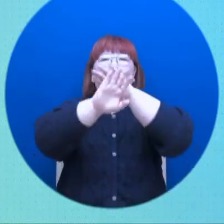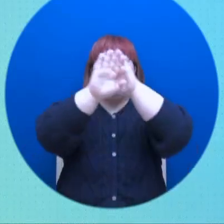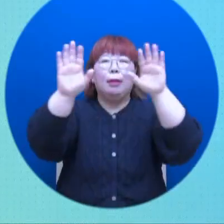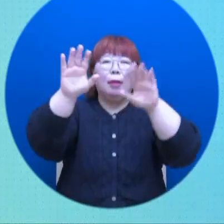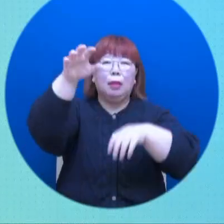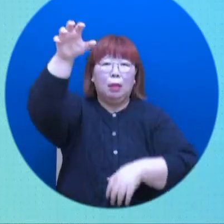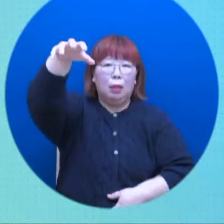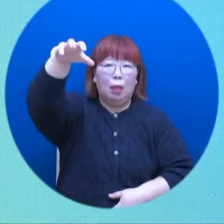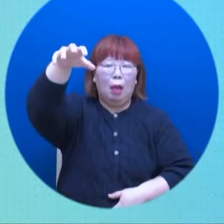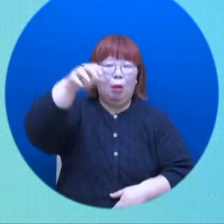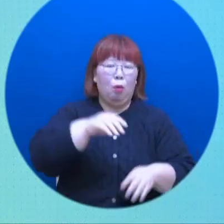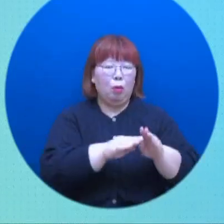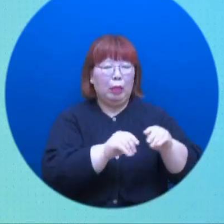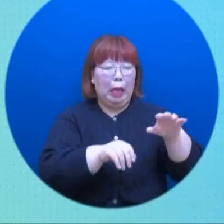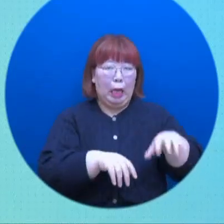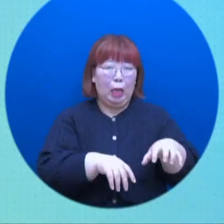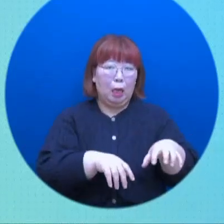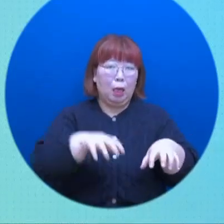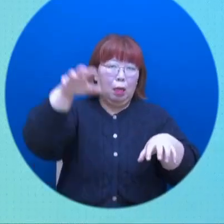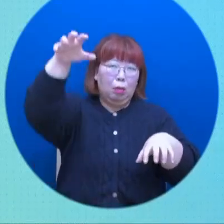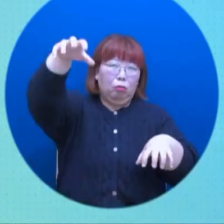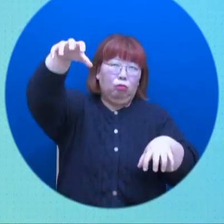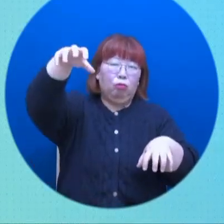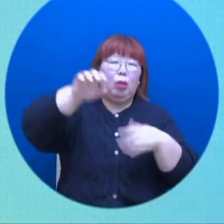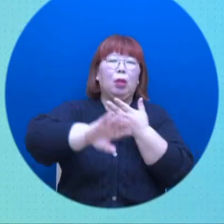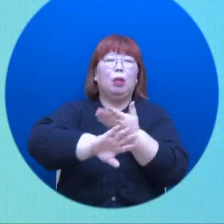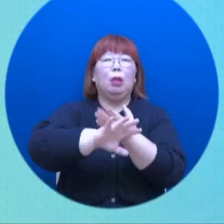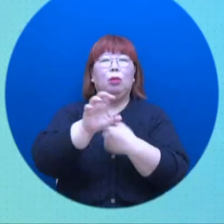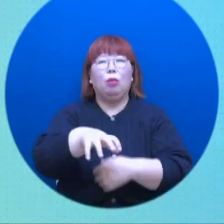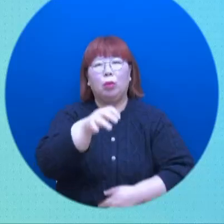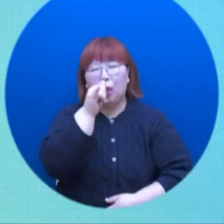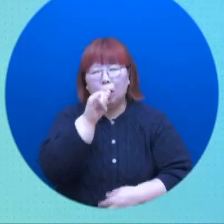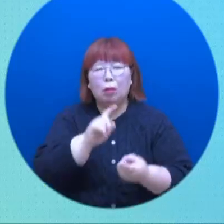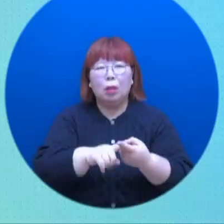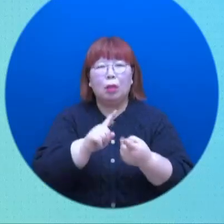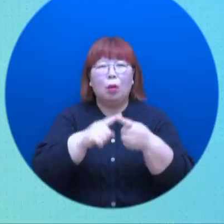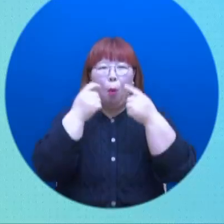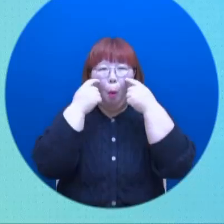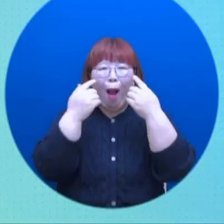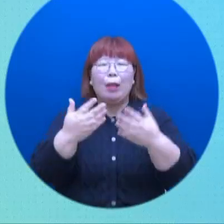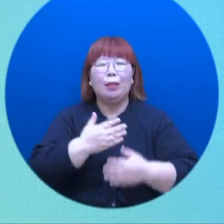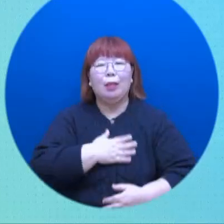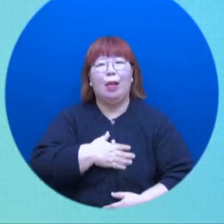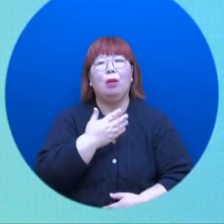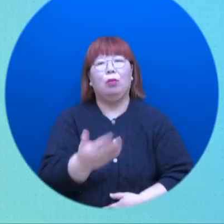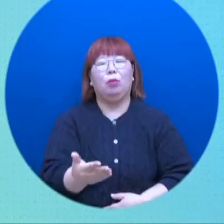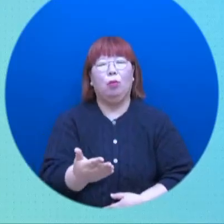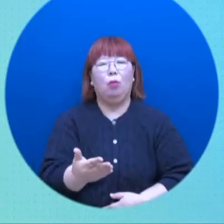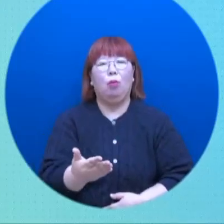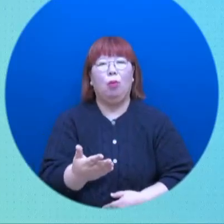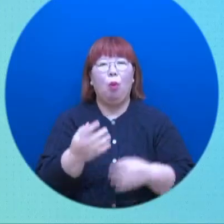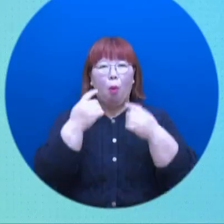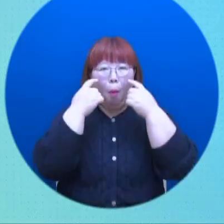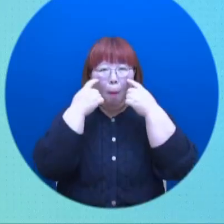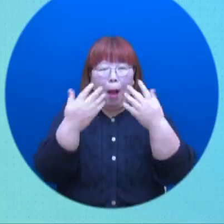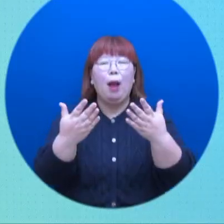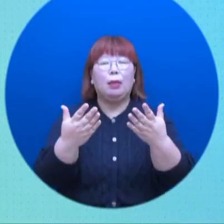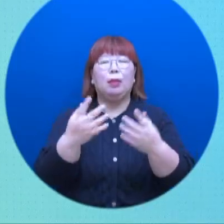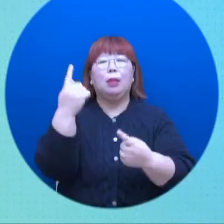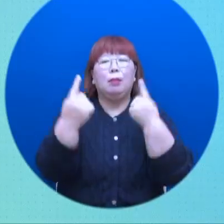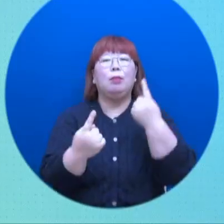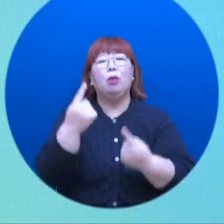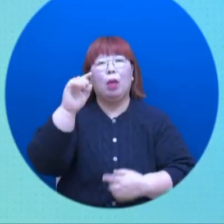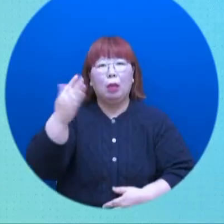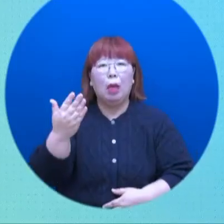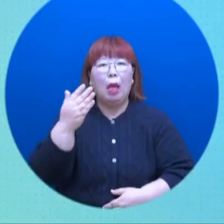위치를 정확하게 규정하면서 시작해주고 있습니다. 이 선명한 대조를 보여주고 있는 거예요. 하나님의